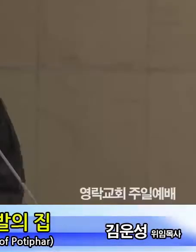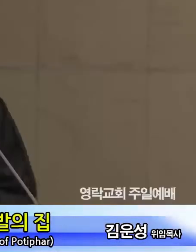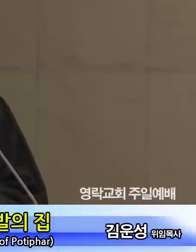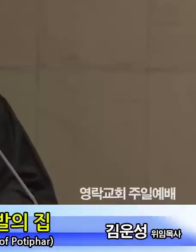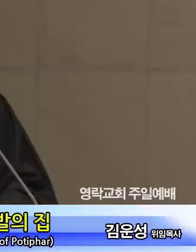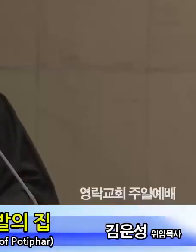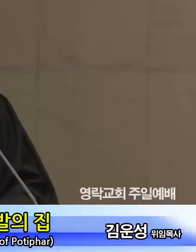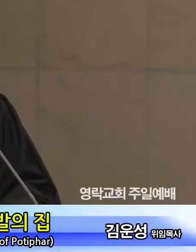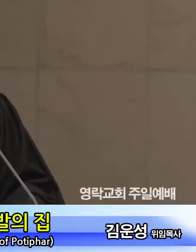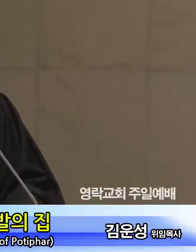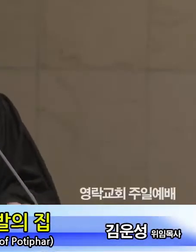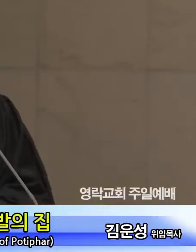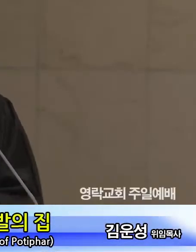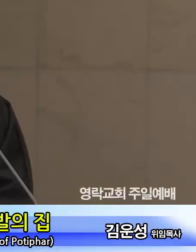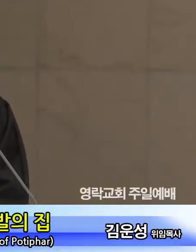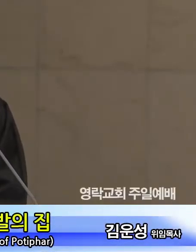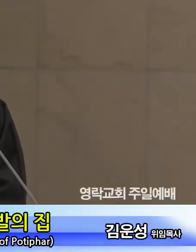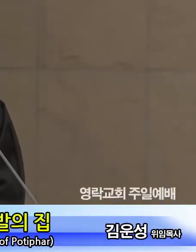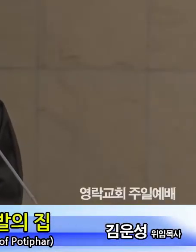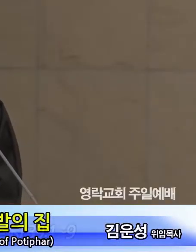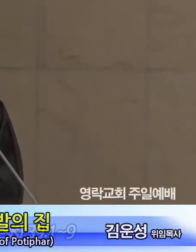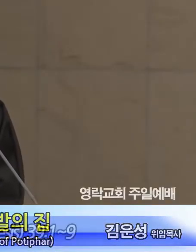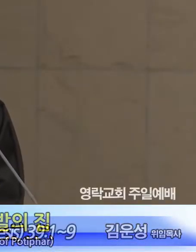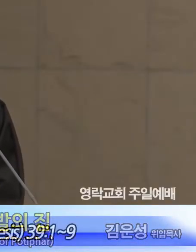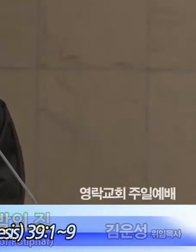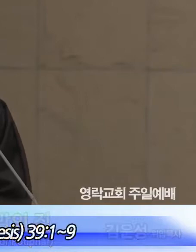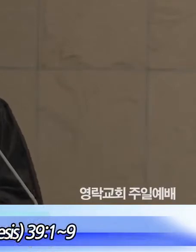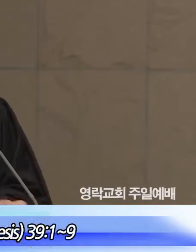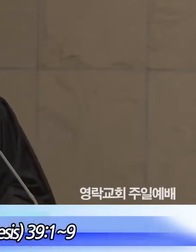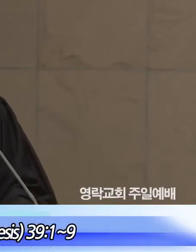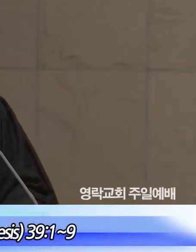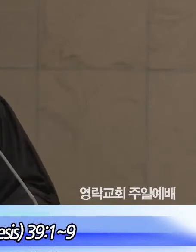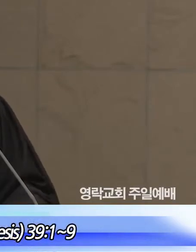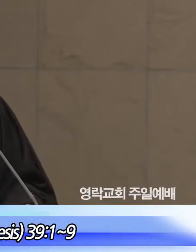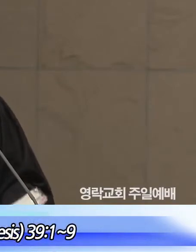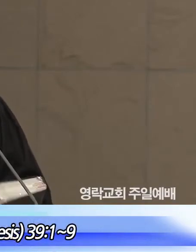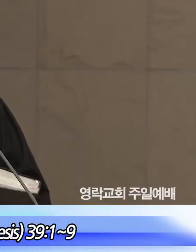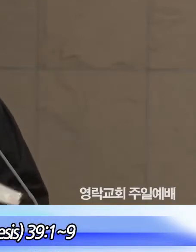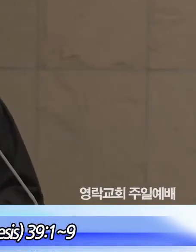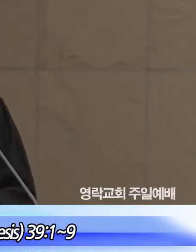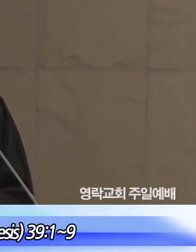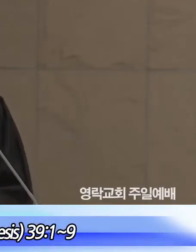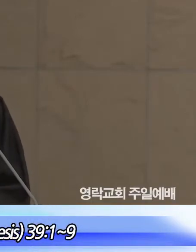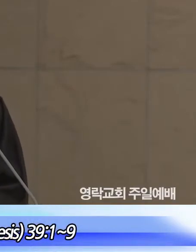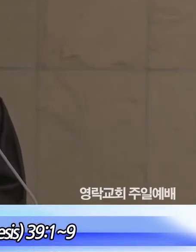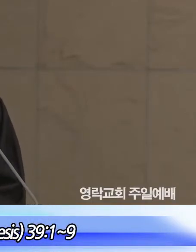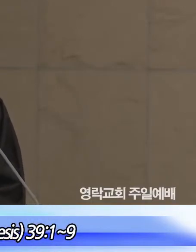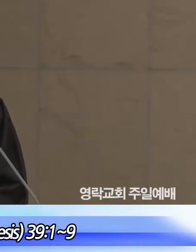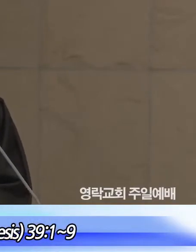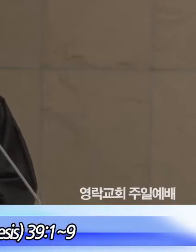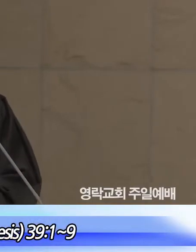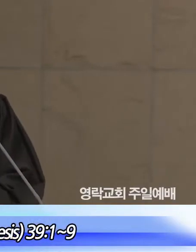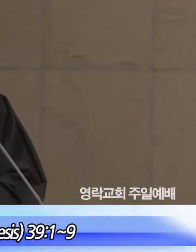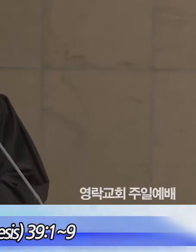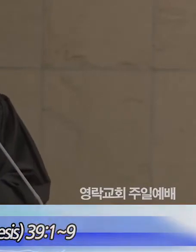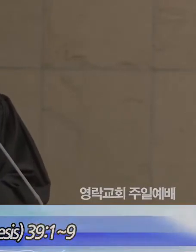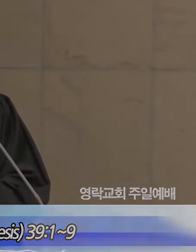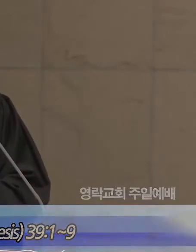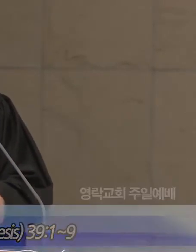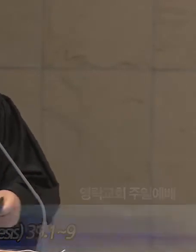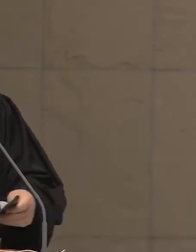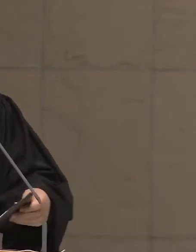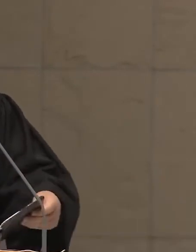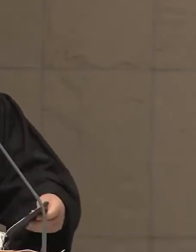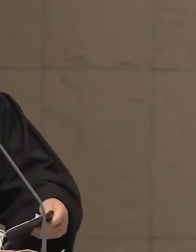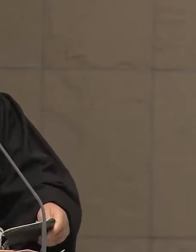이 찬양이 우리 성도님들 모두에게 큰 힘이 되기를 원합니다. 우리의 모든 짐을 주님께 맡기고 주님의